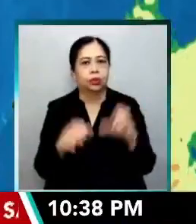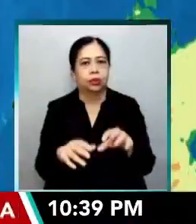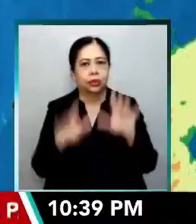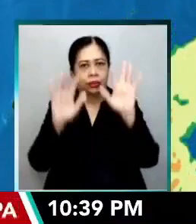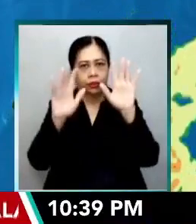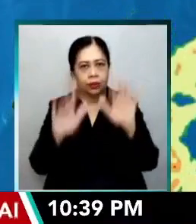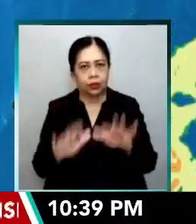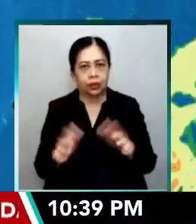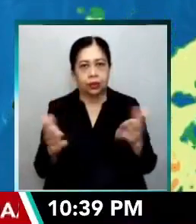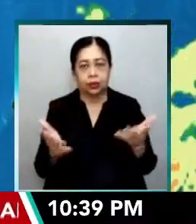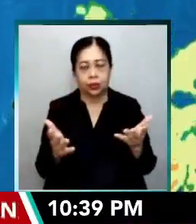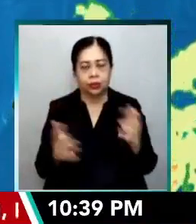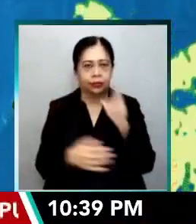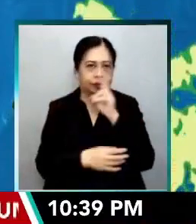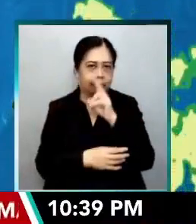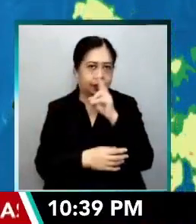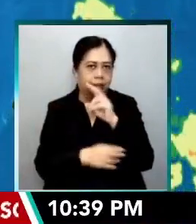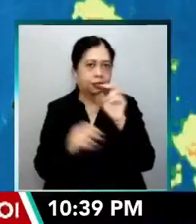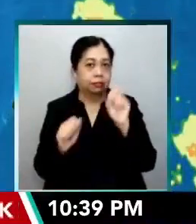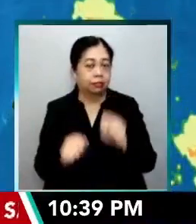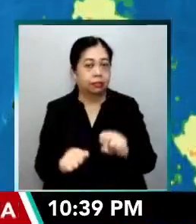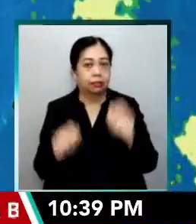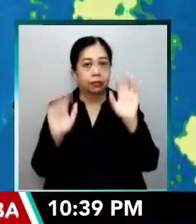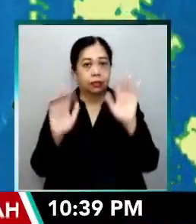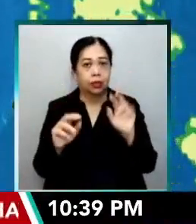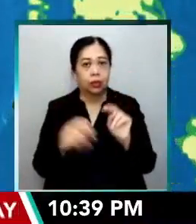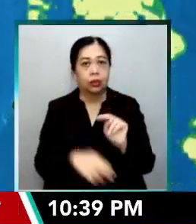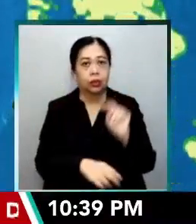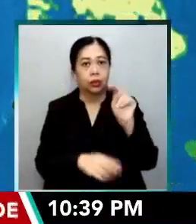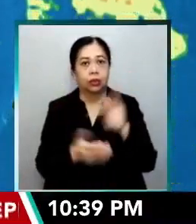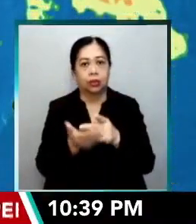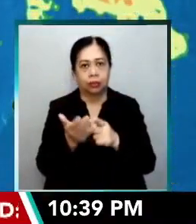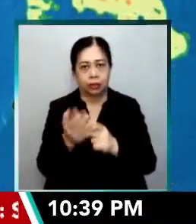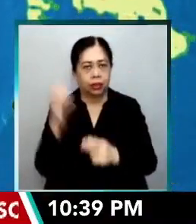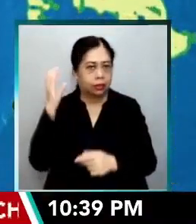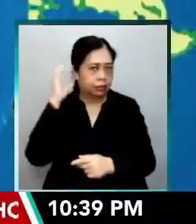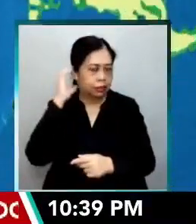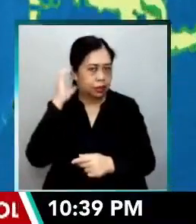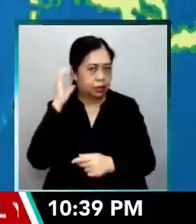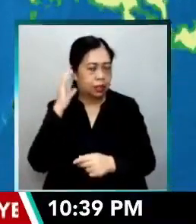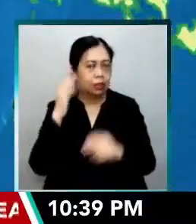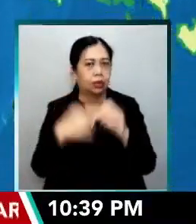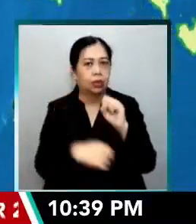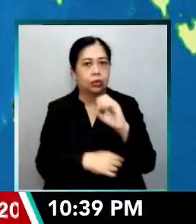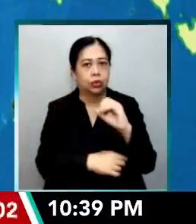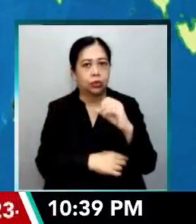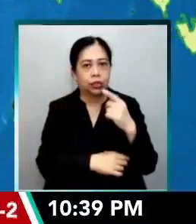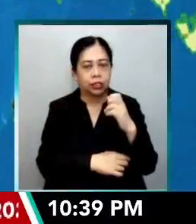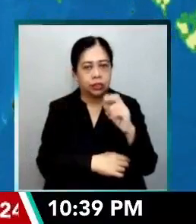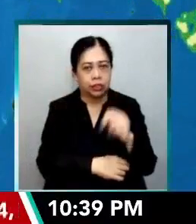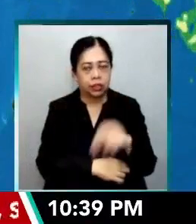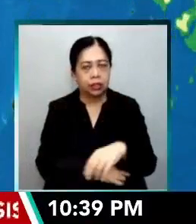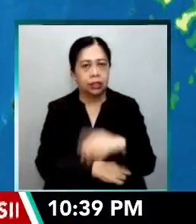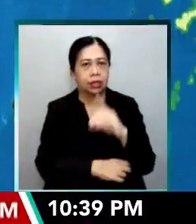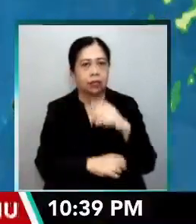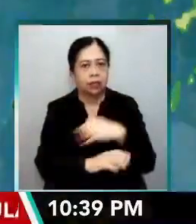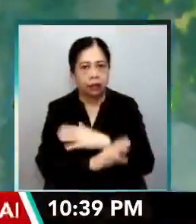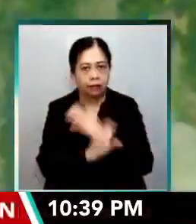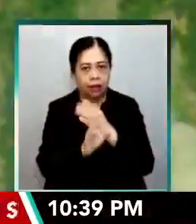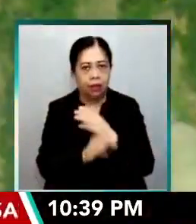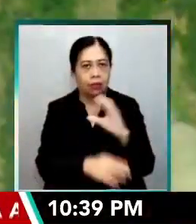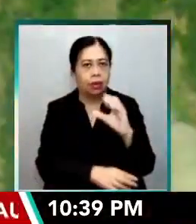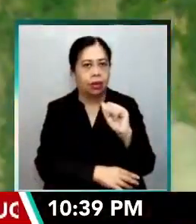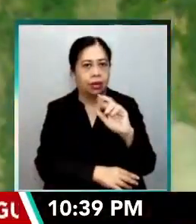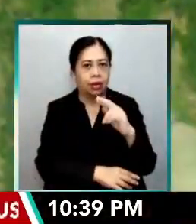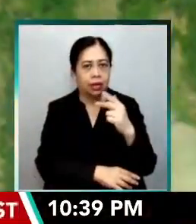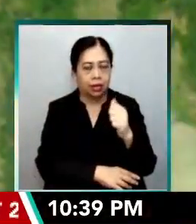Visayas. Posibleng ulanin ang northern portion ng Mindanao, Soccsargen, Davao at Caraga Region. Maliit naman ang posibilidad